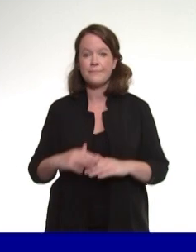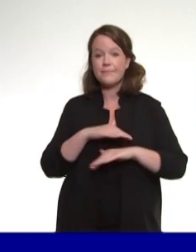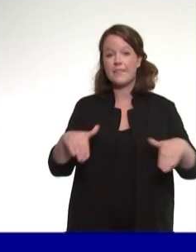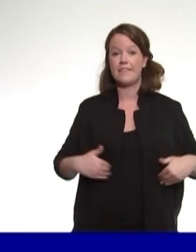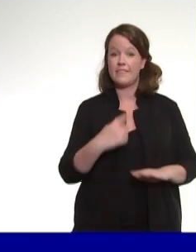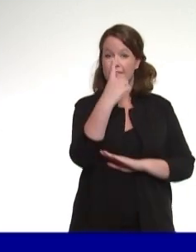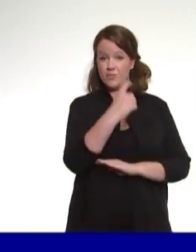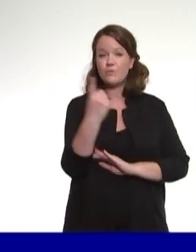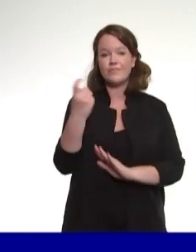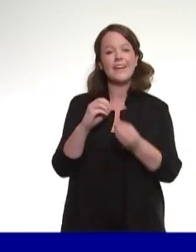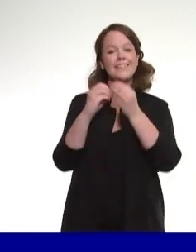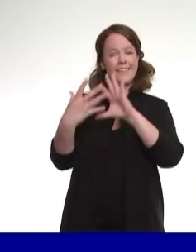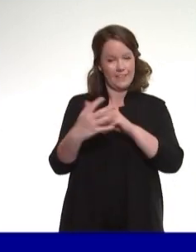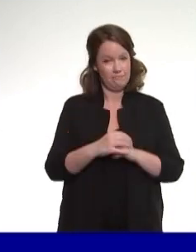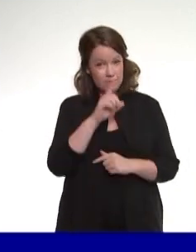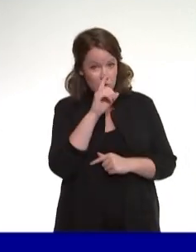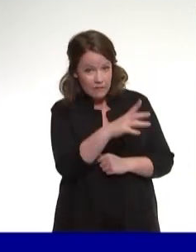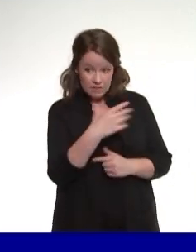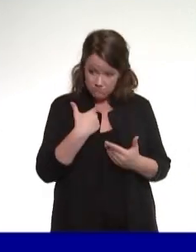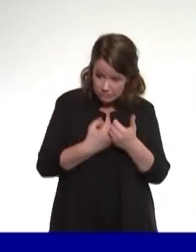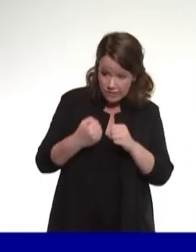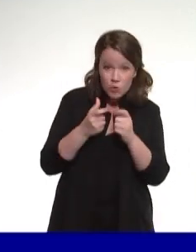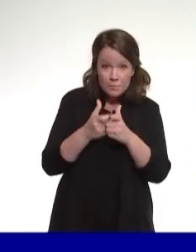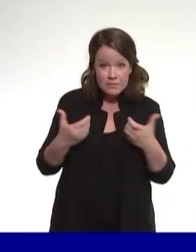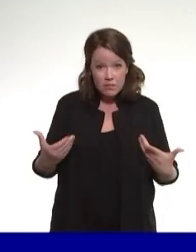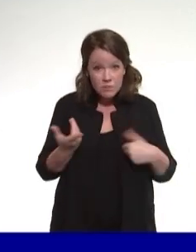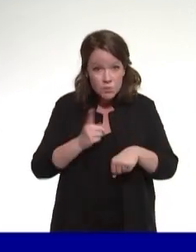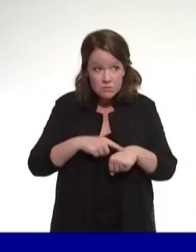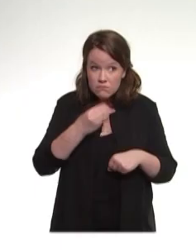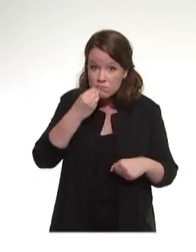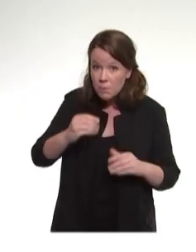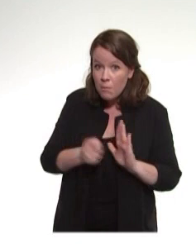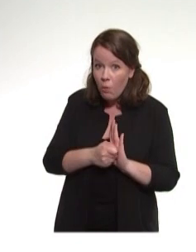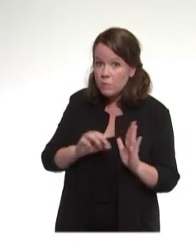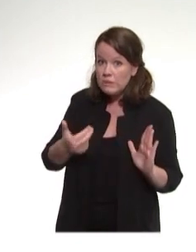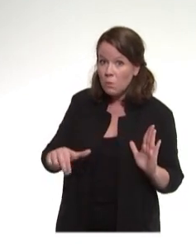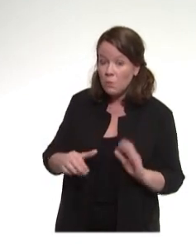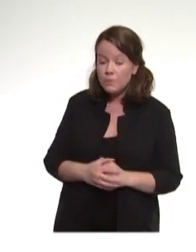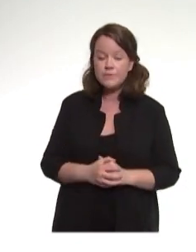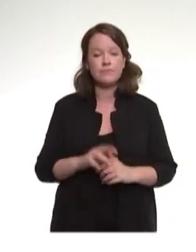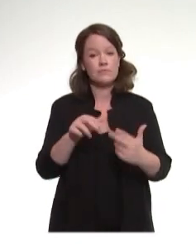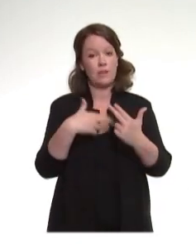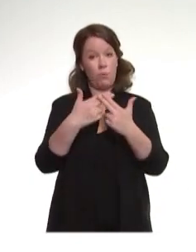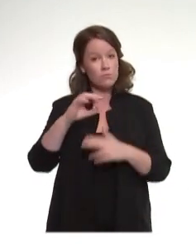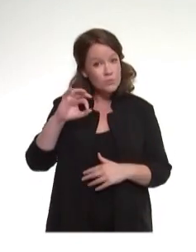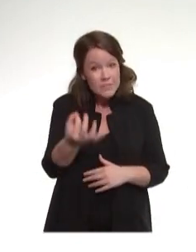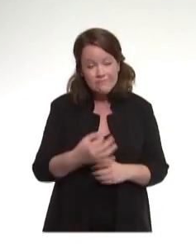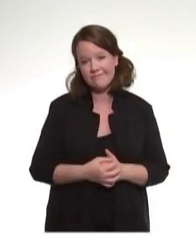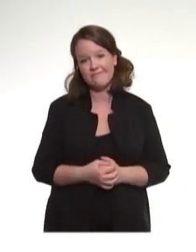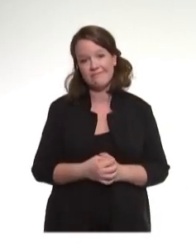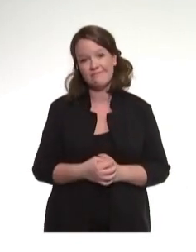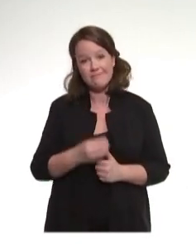le bon moment pour créer son entreprise oui oui et je veux dire l and we c'est le bon moment